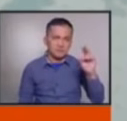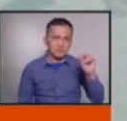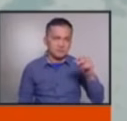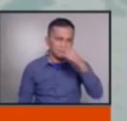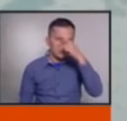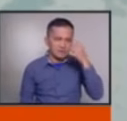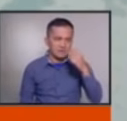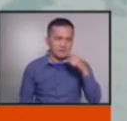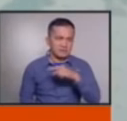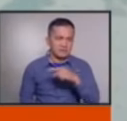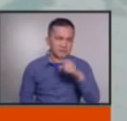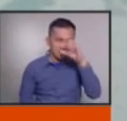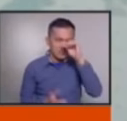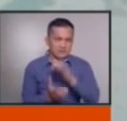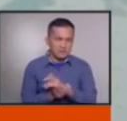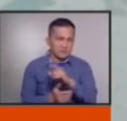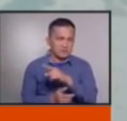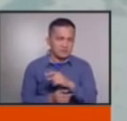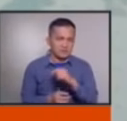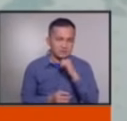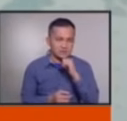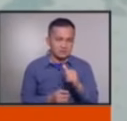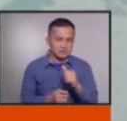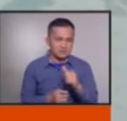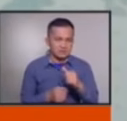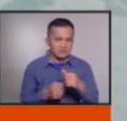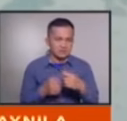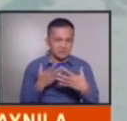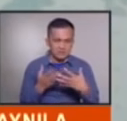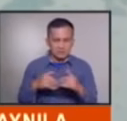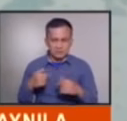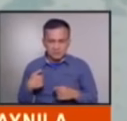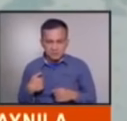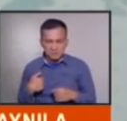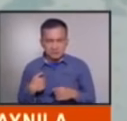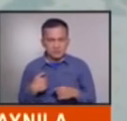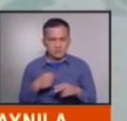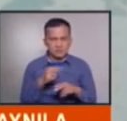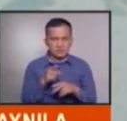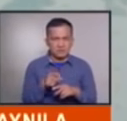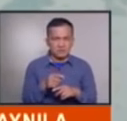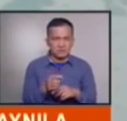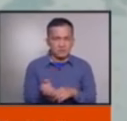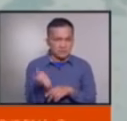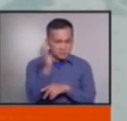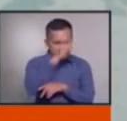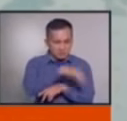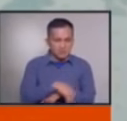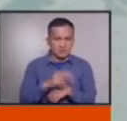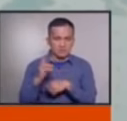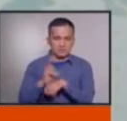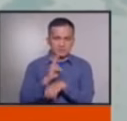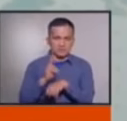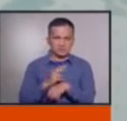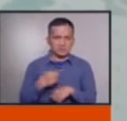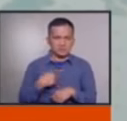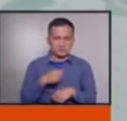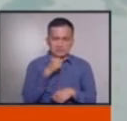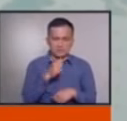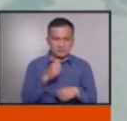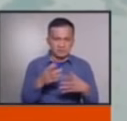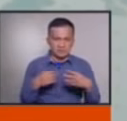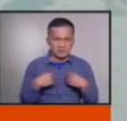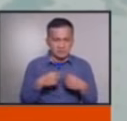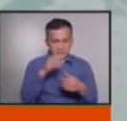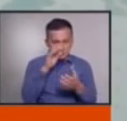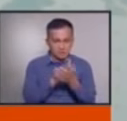po, sir, yan pong asawa ko na yan, sir. Hindi na po ako tinuturing na asawa niyan, sir. Yan po, sir, magdamag po akong ginagamit niyan. Hindi na po ako tinuturing na asawa